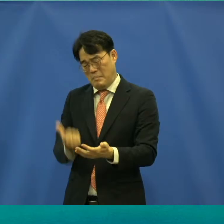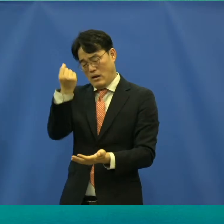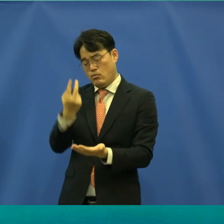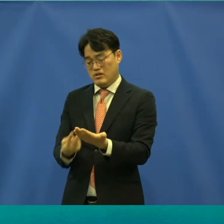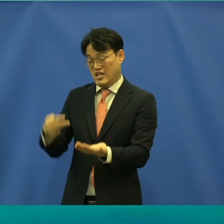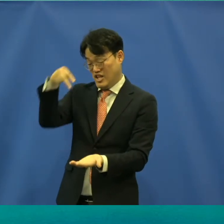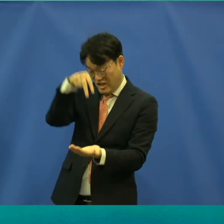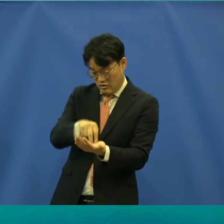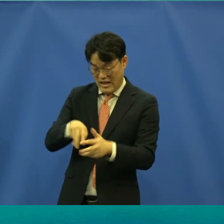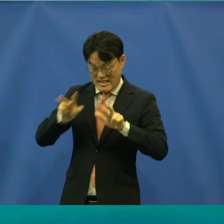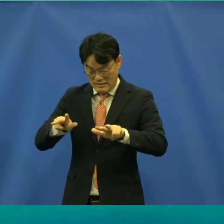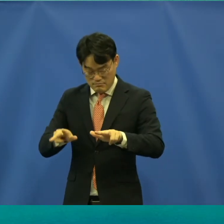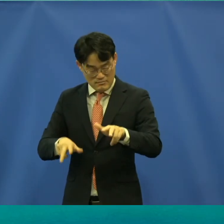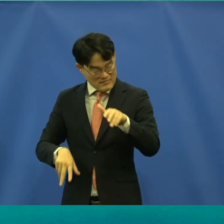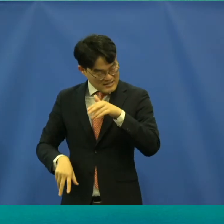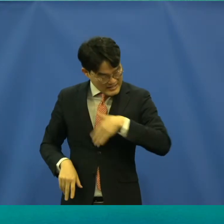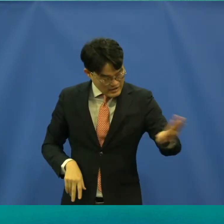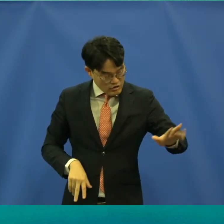거예요.